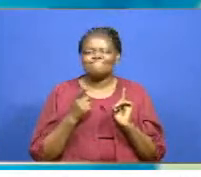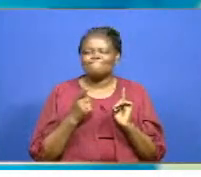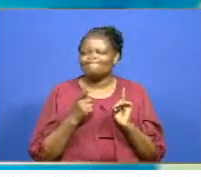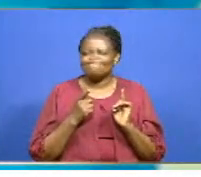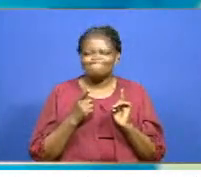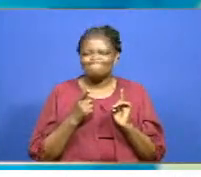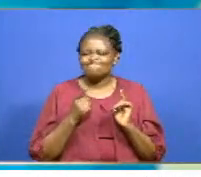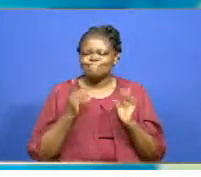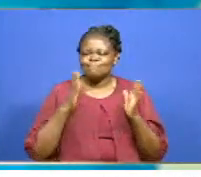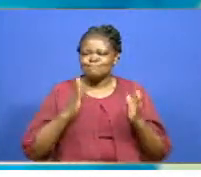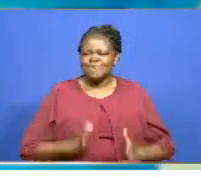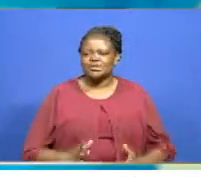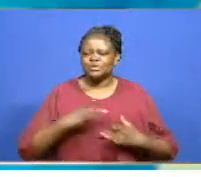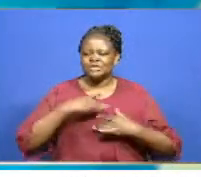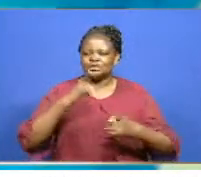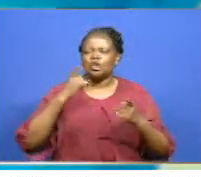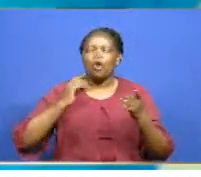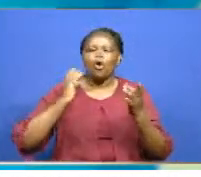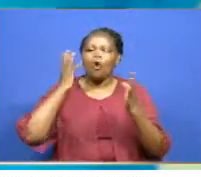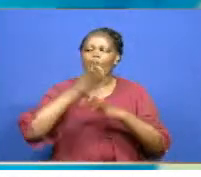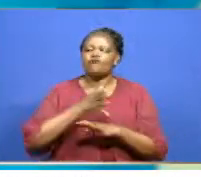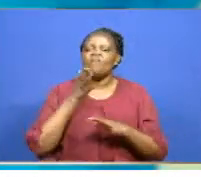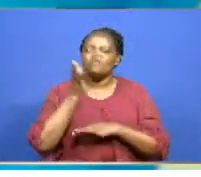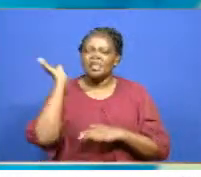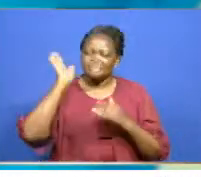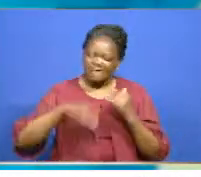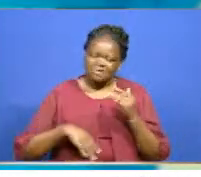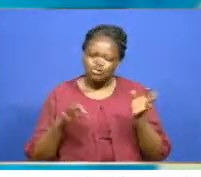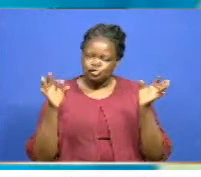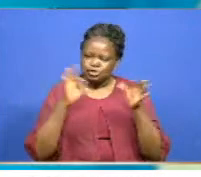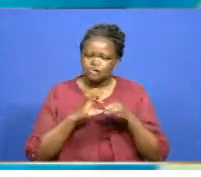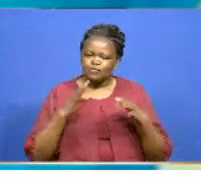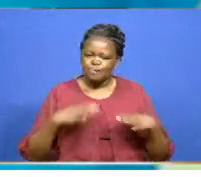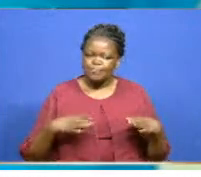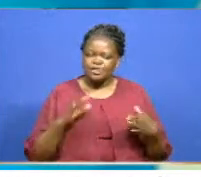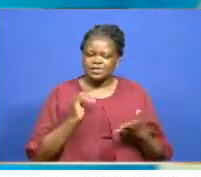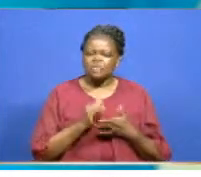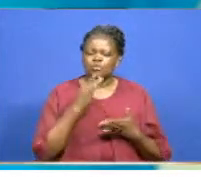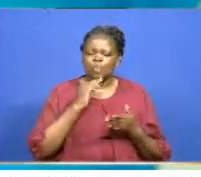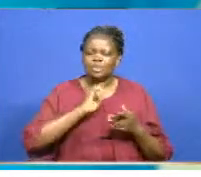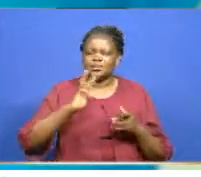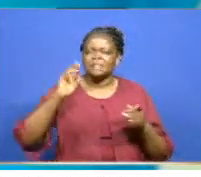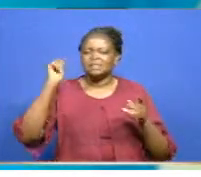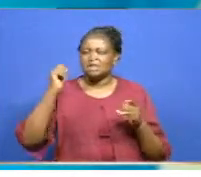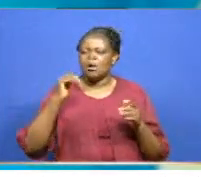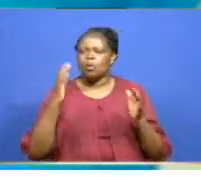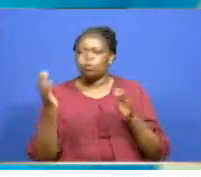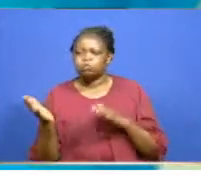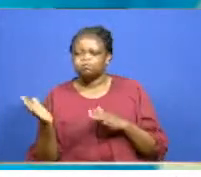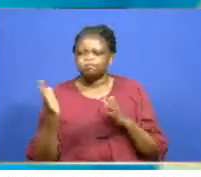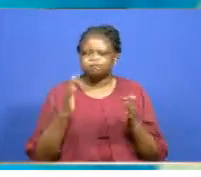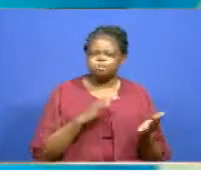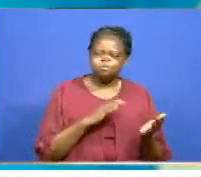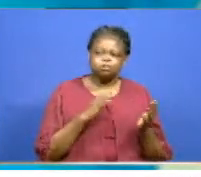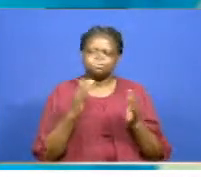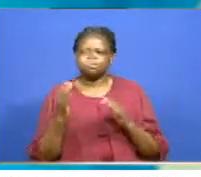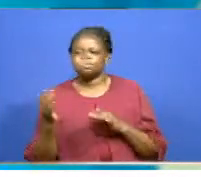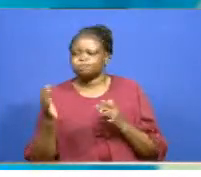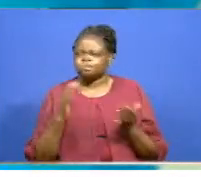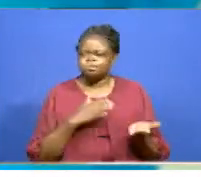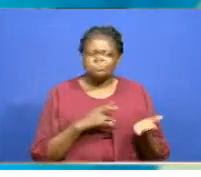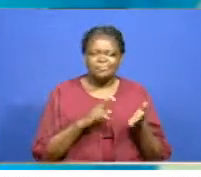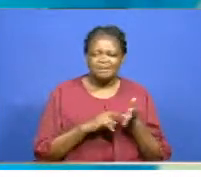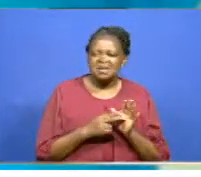maybe personal interest zimekuwa zikikuwa kizingiti kikubwa. Ndiposa unaona Western Kenya inaenda huku, inaenda kule. So the giant in Western